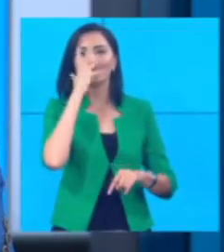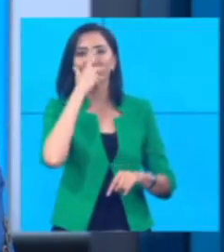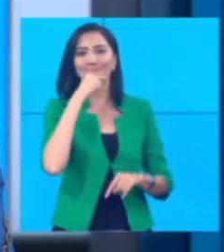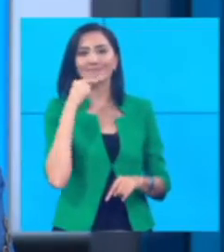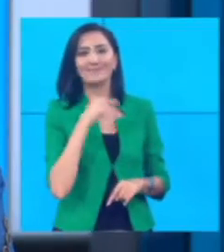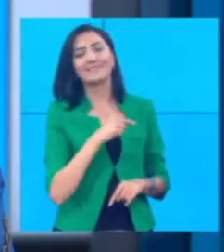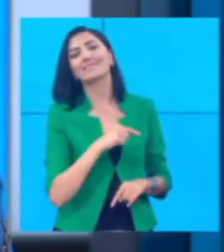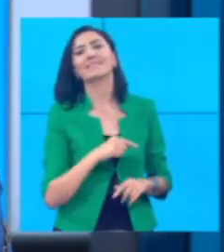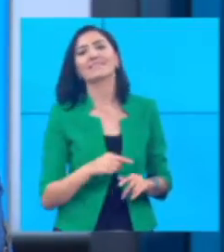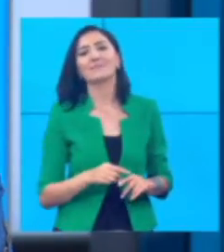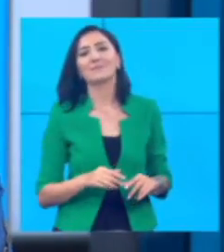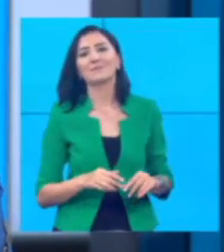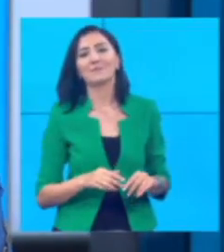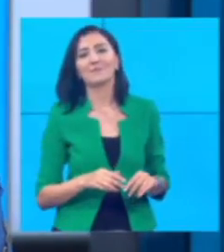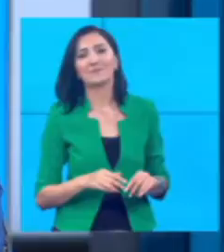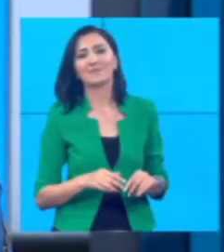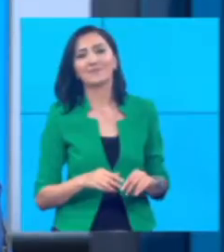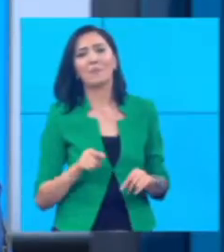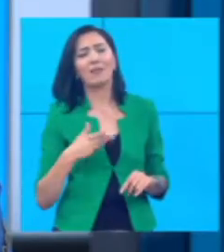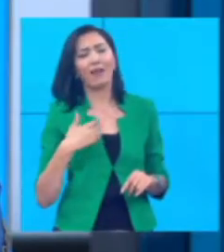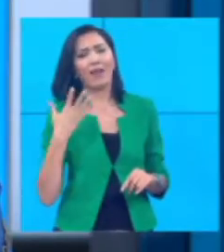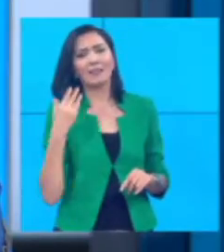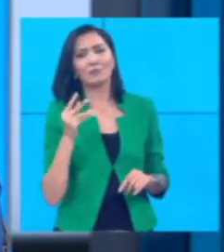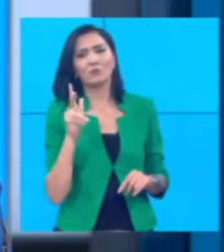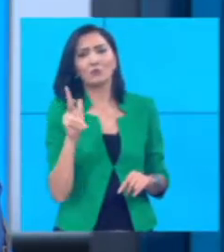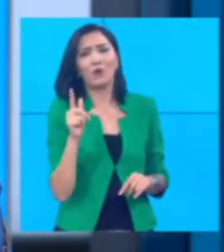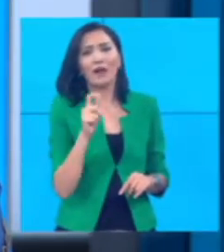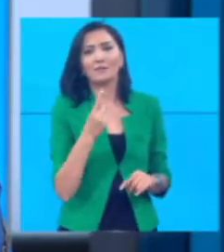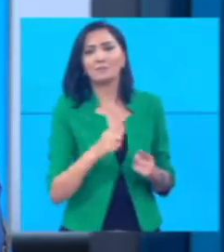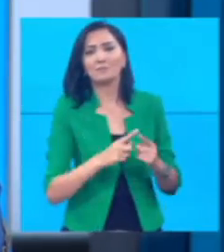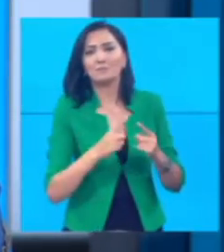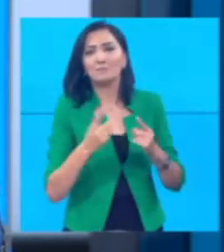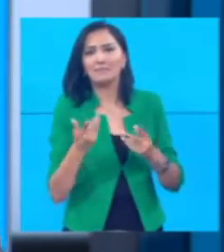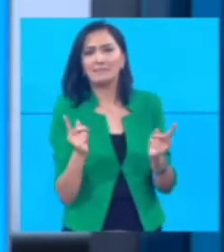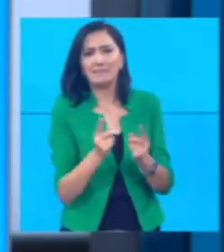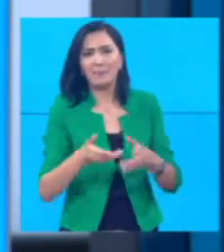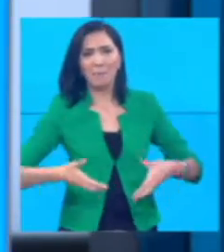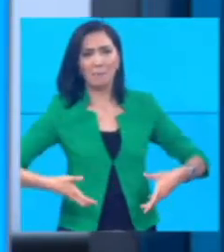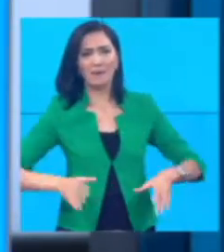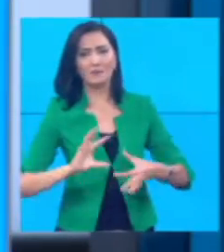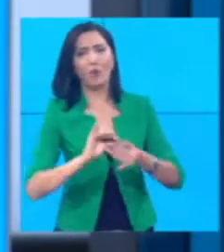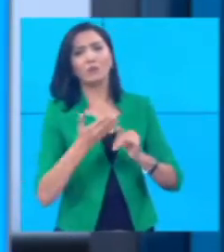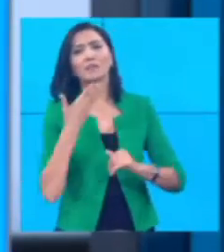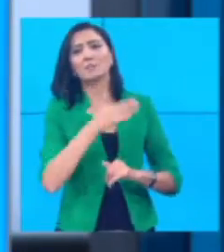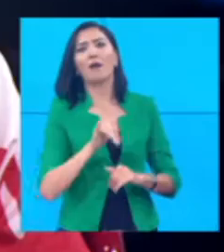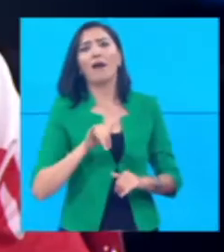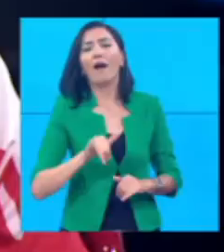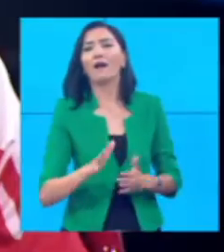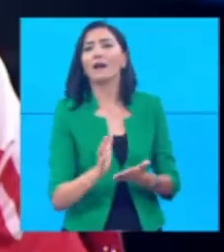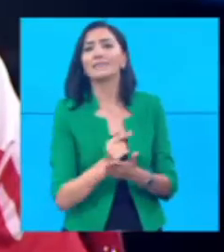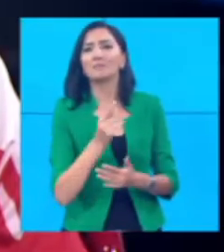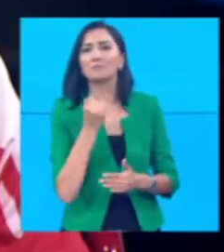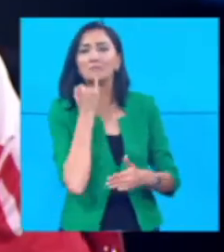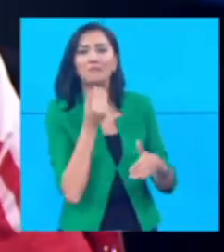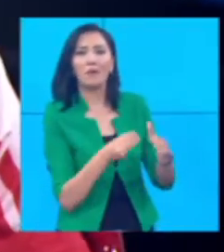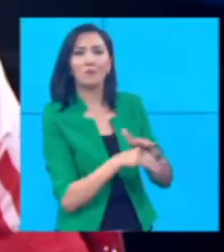kıpkırmızı. 3 aylık. Ya ben şunu anlamıyorum. 3 ayda bir insan nasıl paralimpik oyunlarına gitmeye hak kazanır? Şans. Ömer, bunun bir